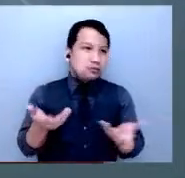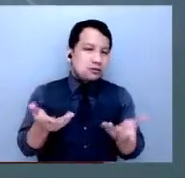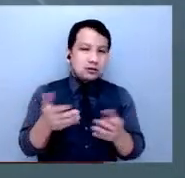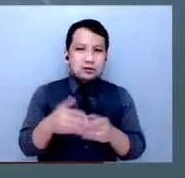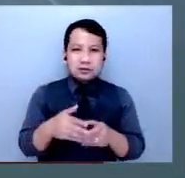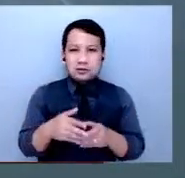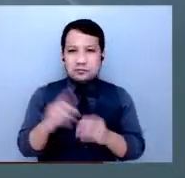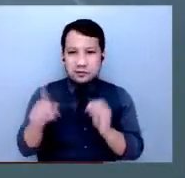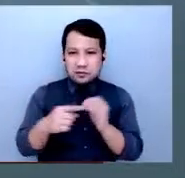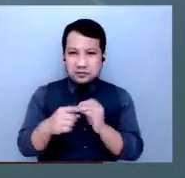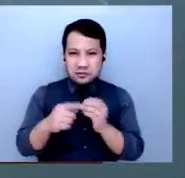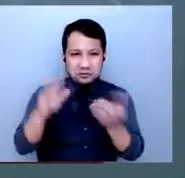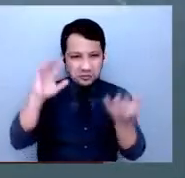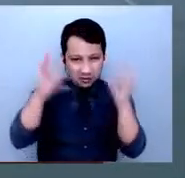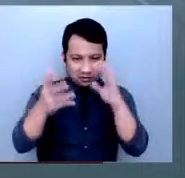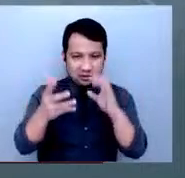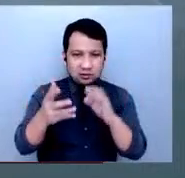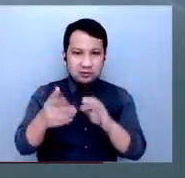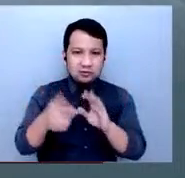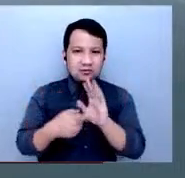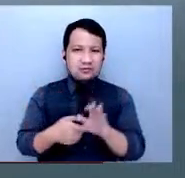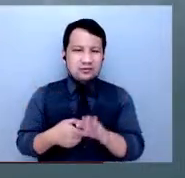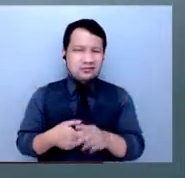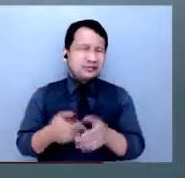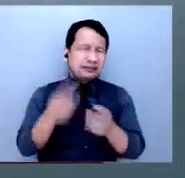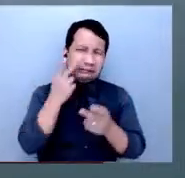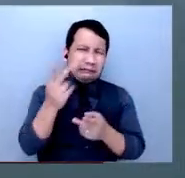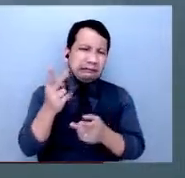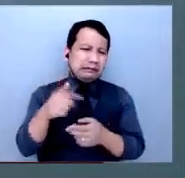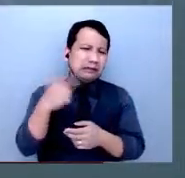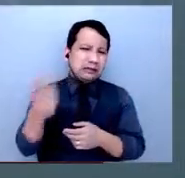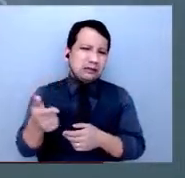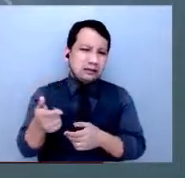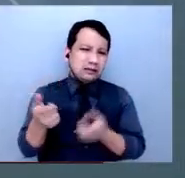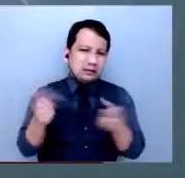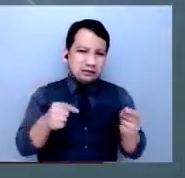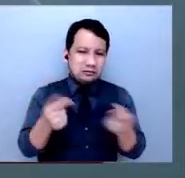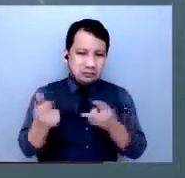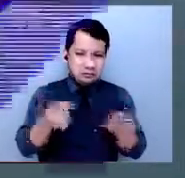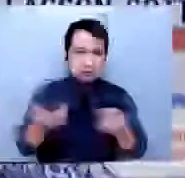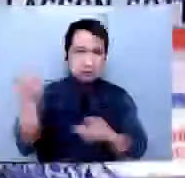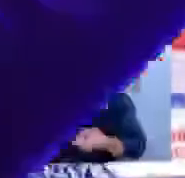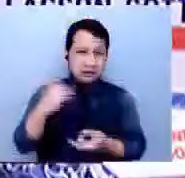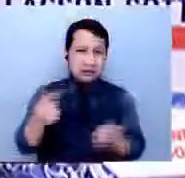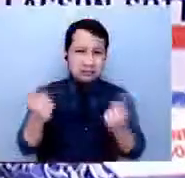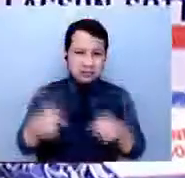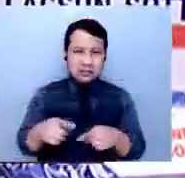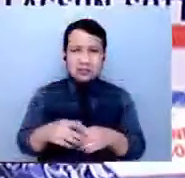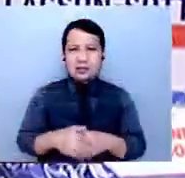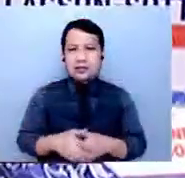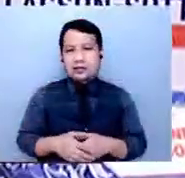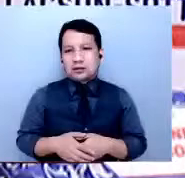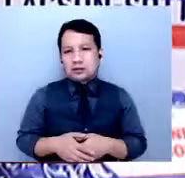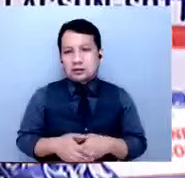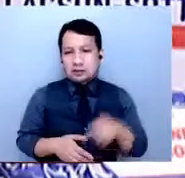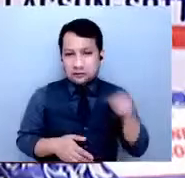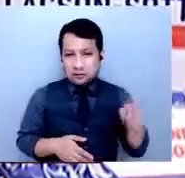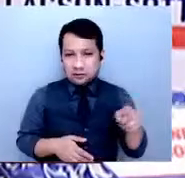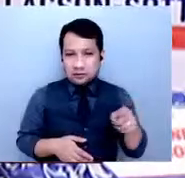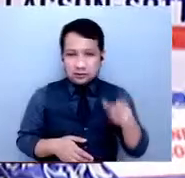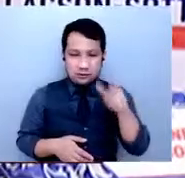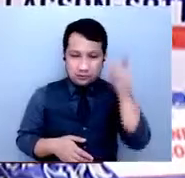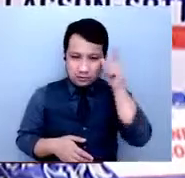yung ulo ng mga tao sa ganito. Eh, nakita na natin yan eh. Nagawa na yan dati. Para naman sa